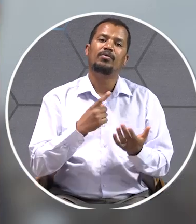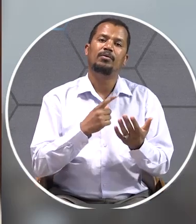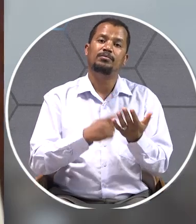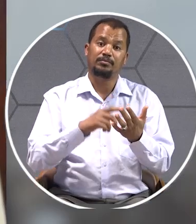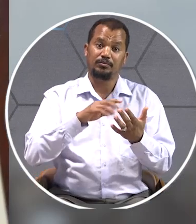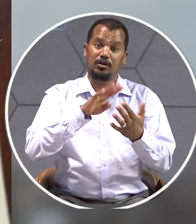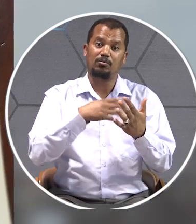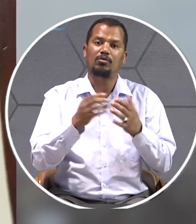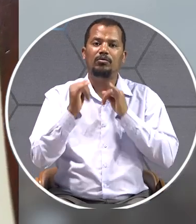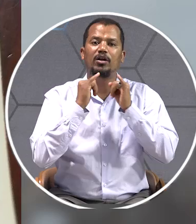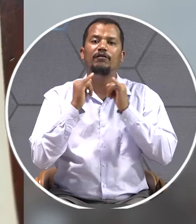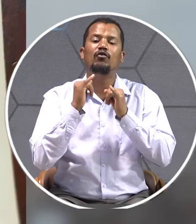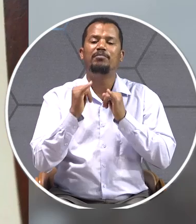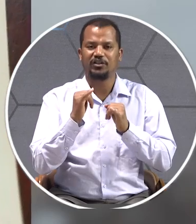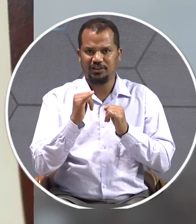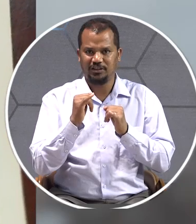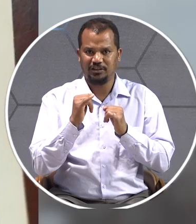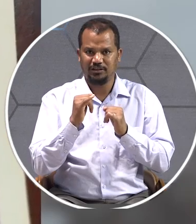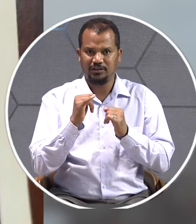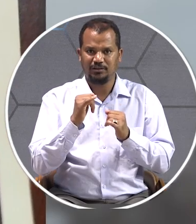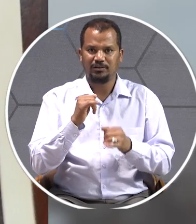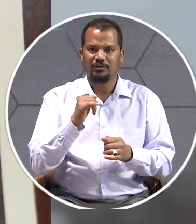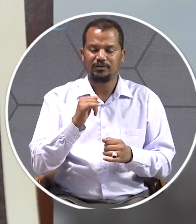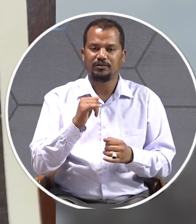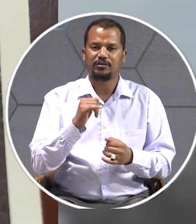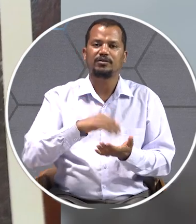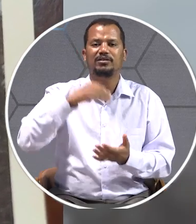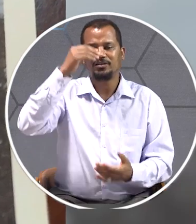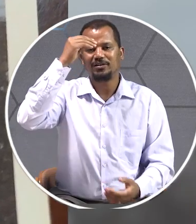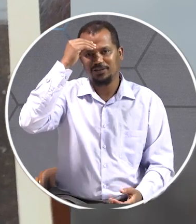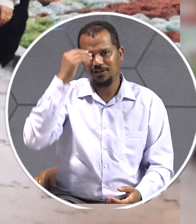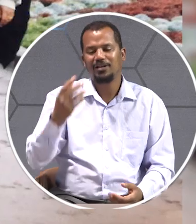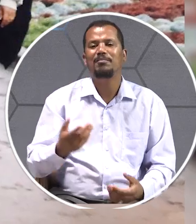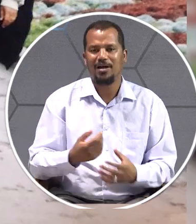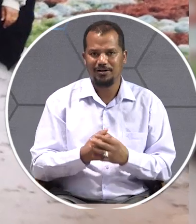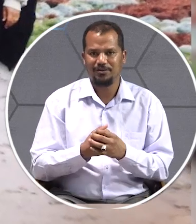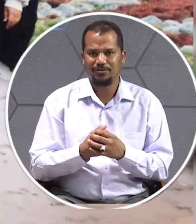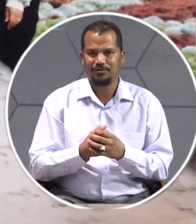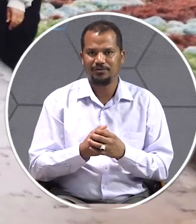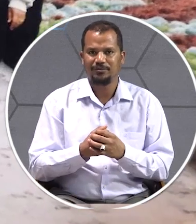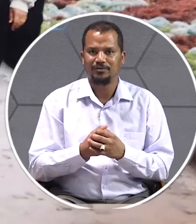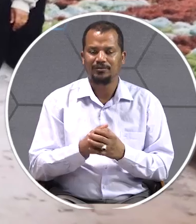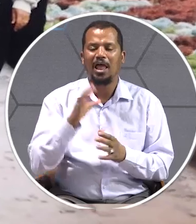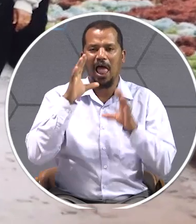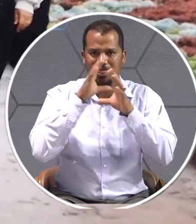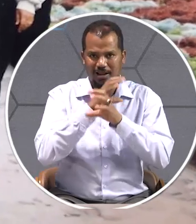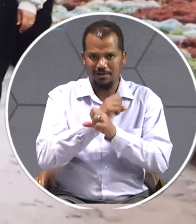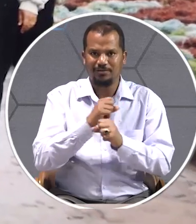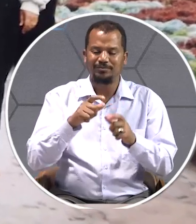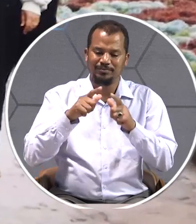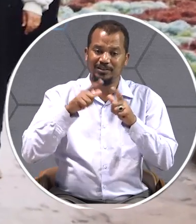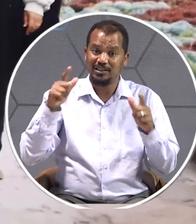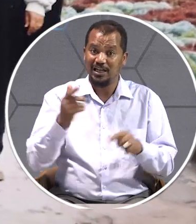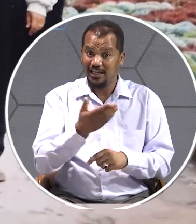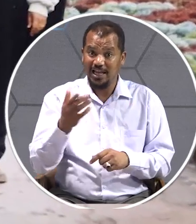በዛ ፕሮግራም ኢንፎርሜሽን ሲስተምስ በተባለ ፊልድ ነው ያጠናቀቅኩትና ትልቅ ነገር